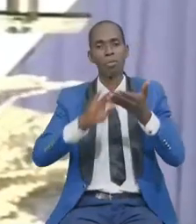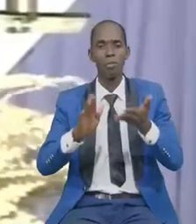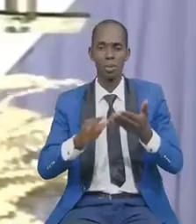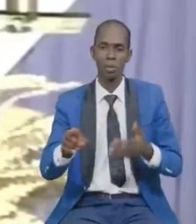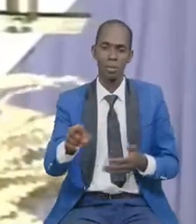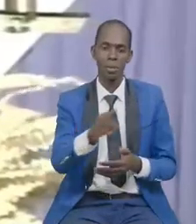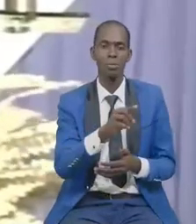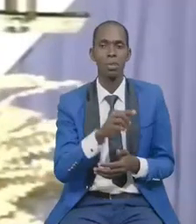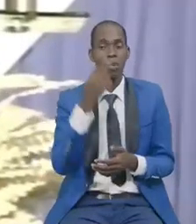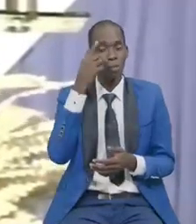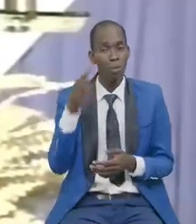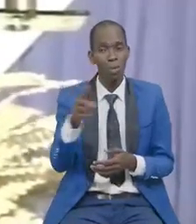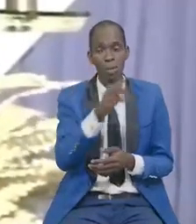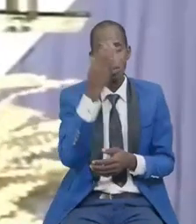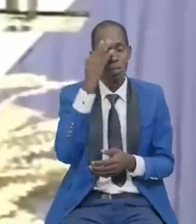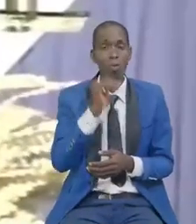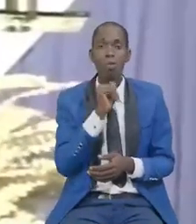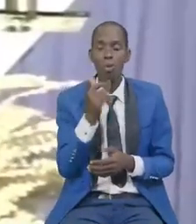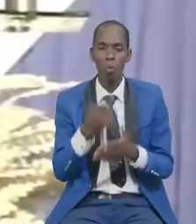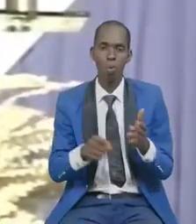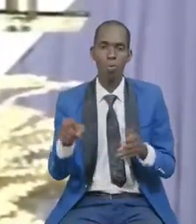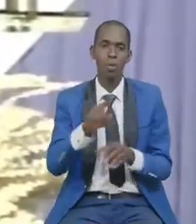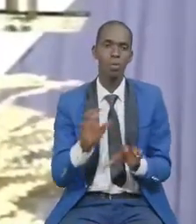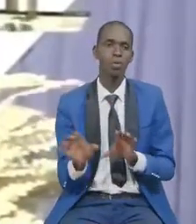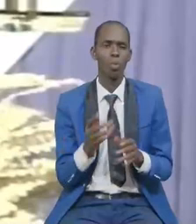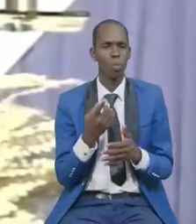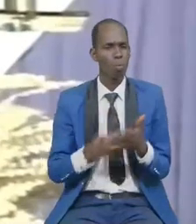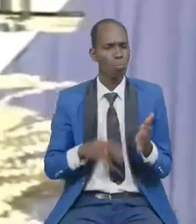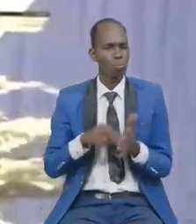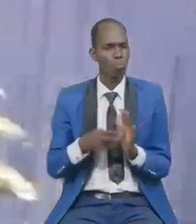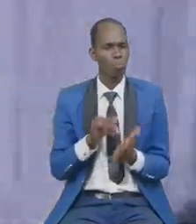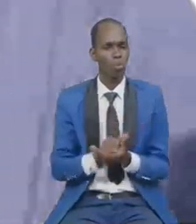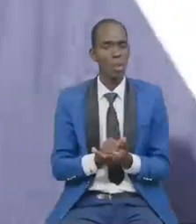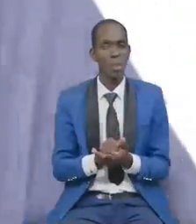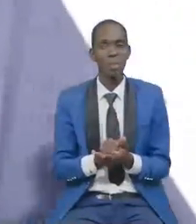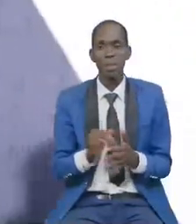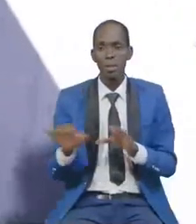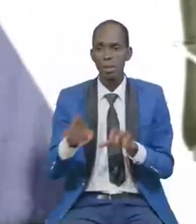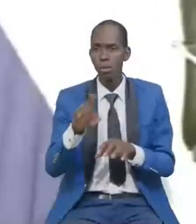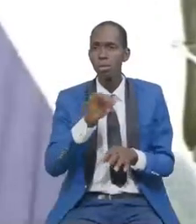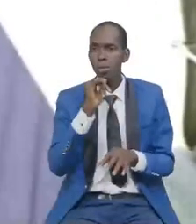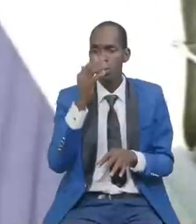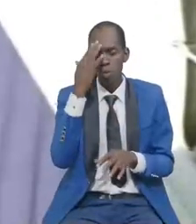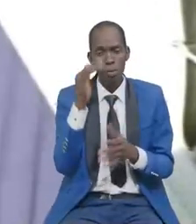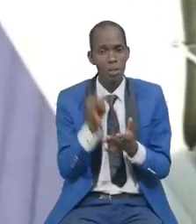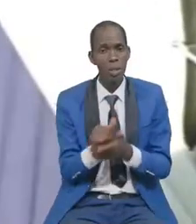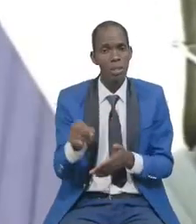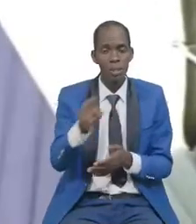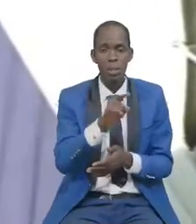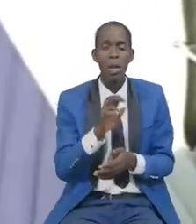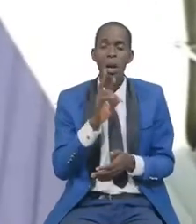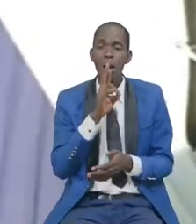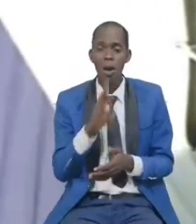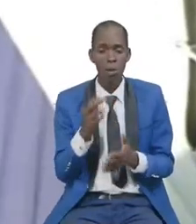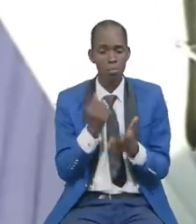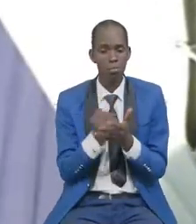ils ne savent ce qu'ils font. Ça veut dire quoi? Est-ce qu'ils ne savaient pas qu'ils crucifiaient une